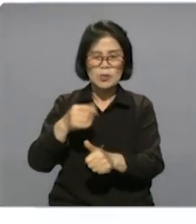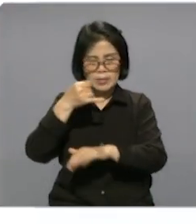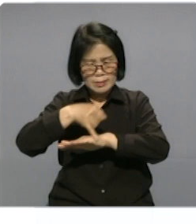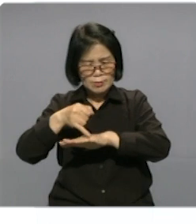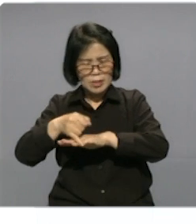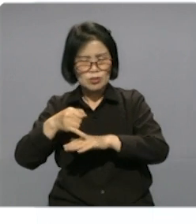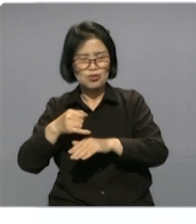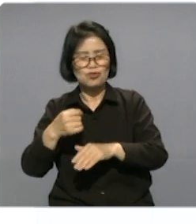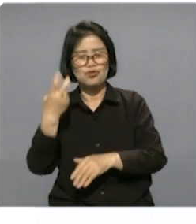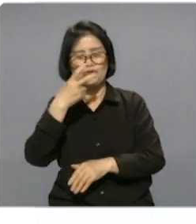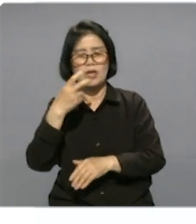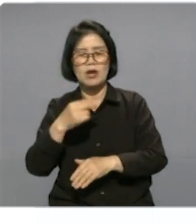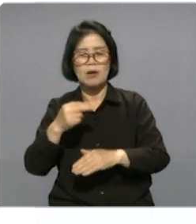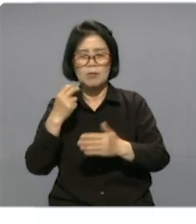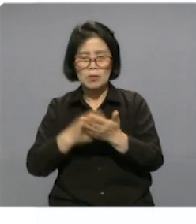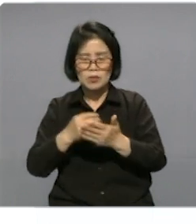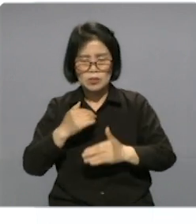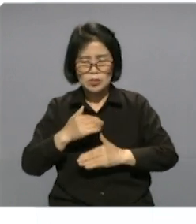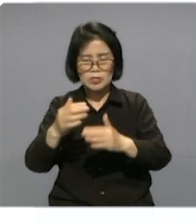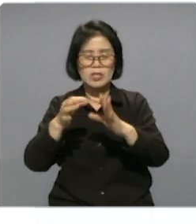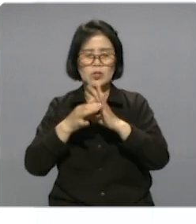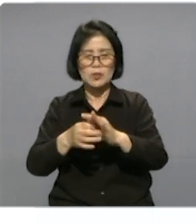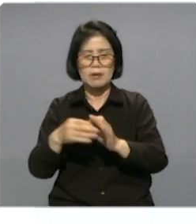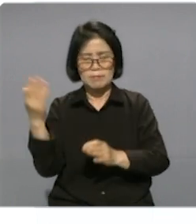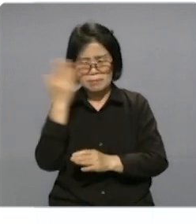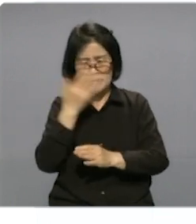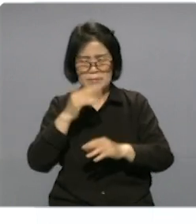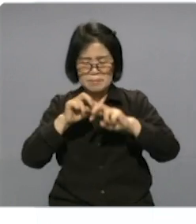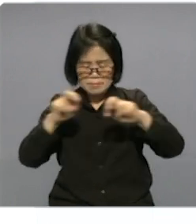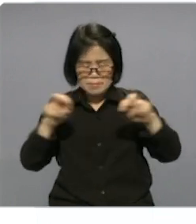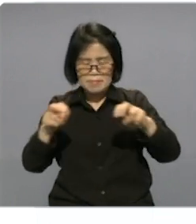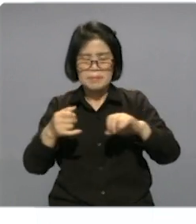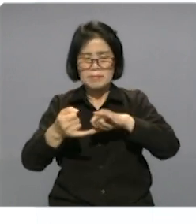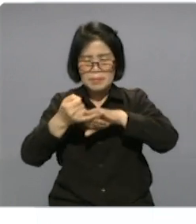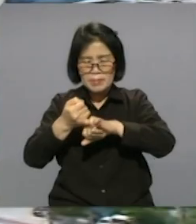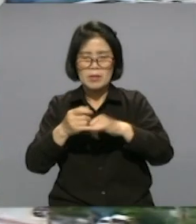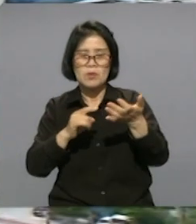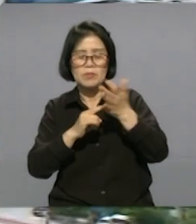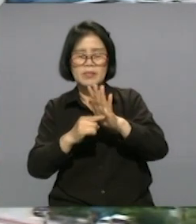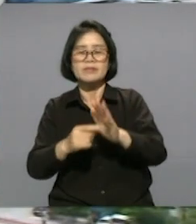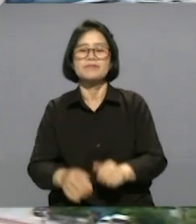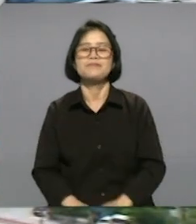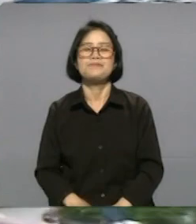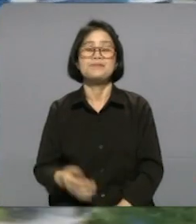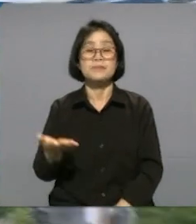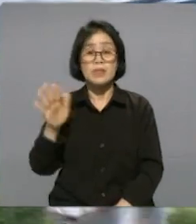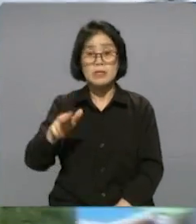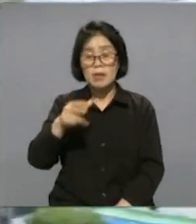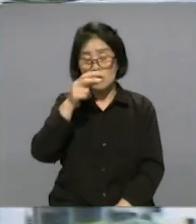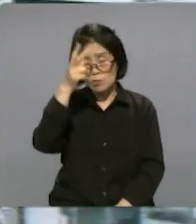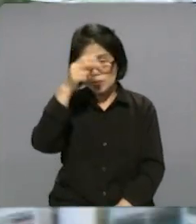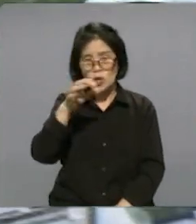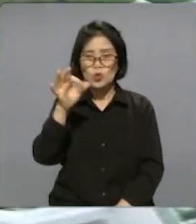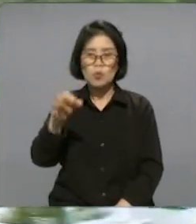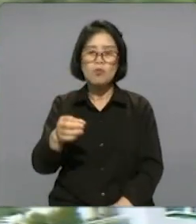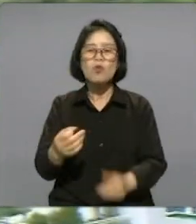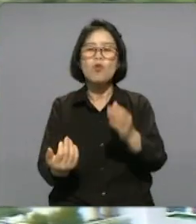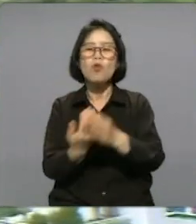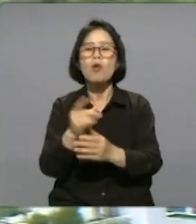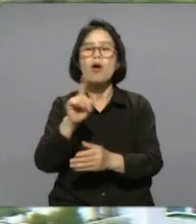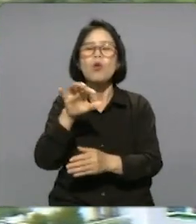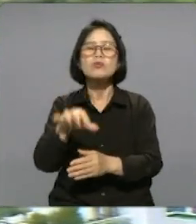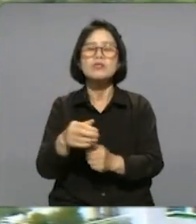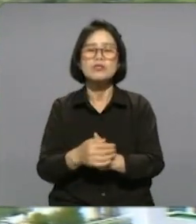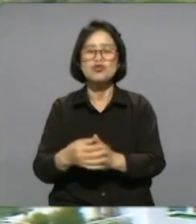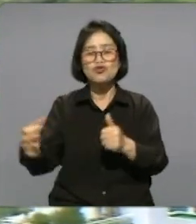기획수사라며 법적 절차를 통해 결백을 밝히겠다고 썼습니다. 하지만 검찰은 돈봉투 자금 출처와